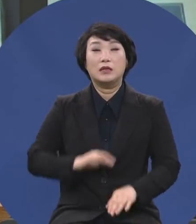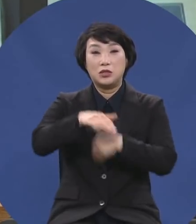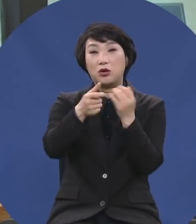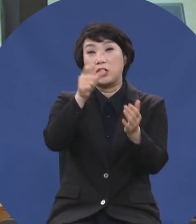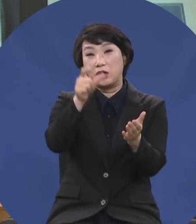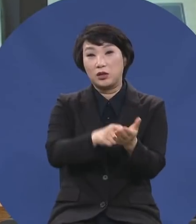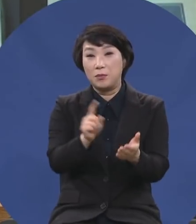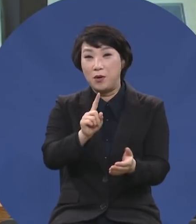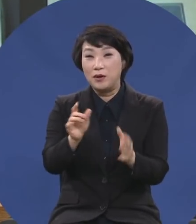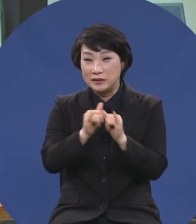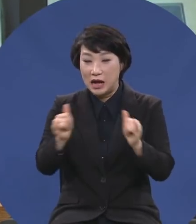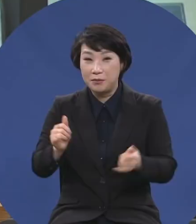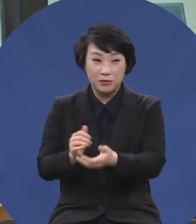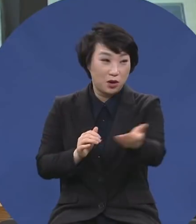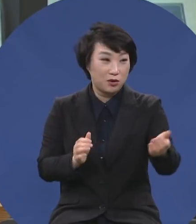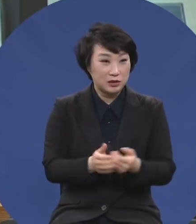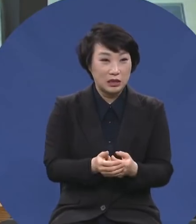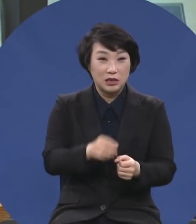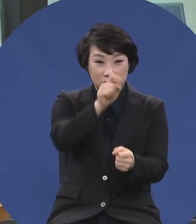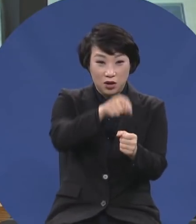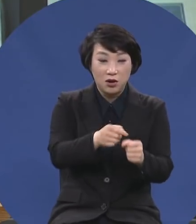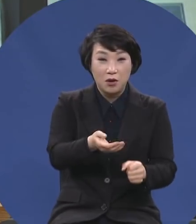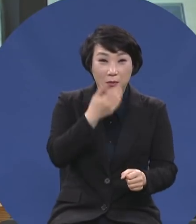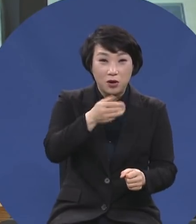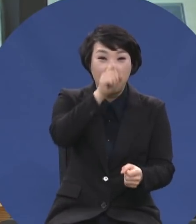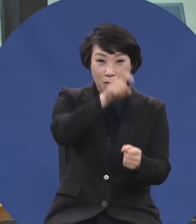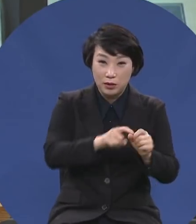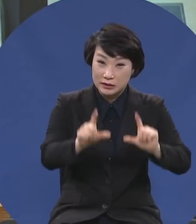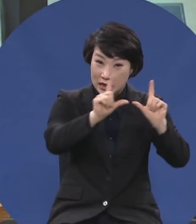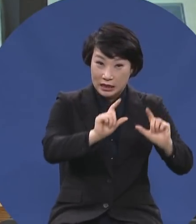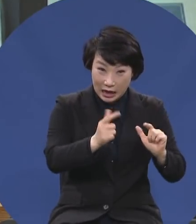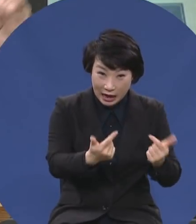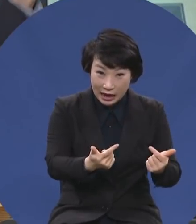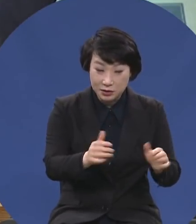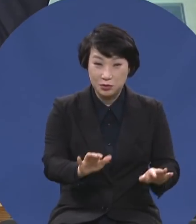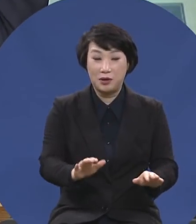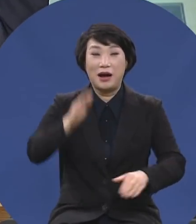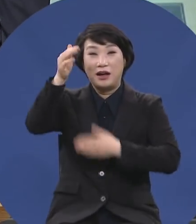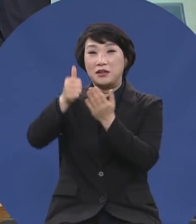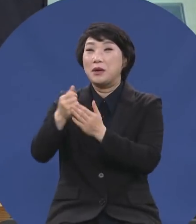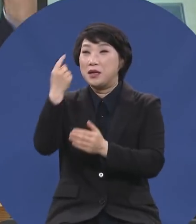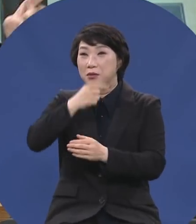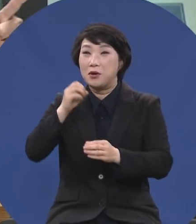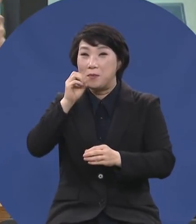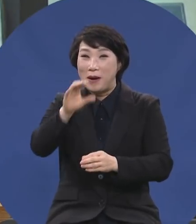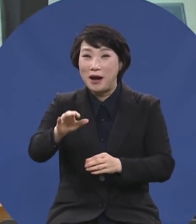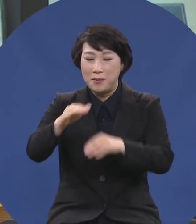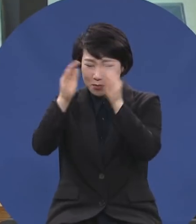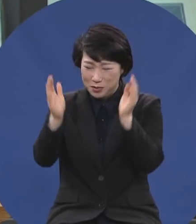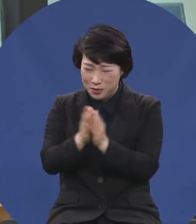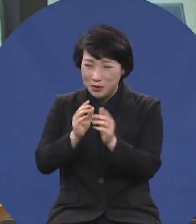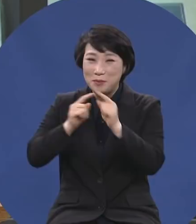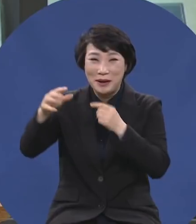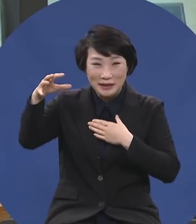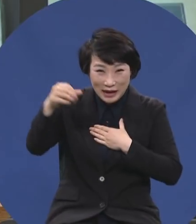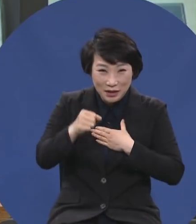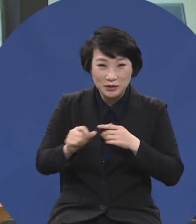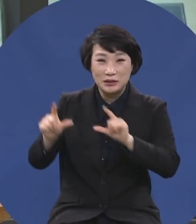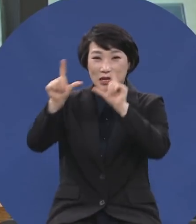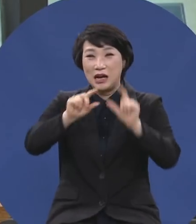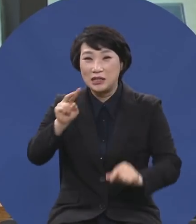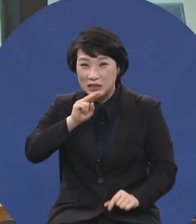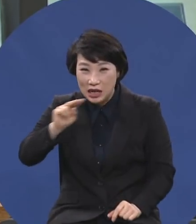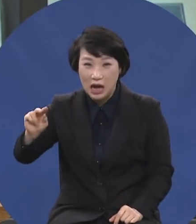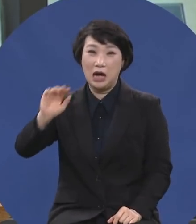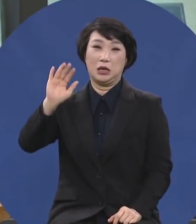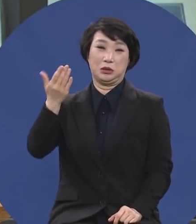기록되었으되 사람이 또 그러면 살 것이 아니요 하나님의 입으로 나오는